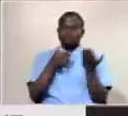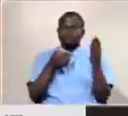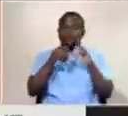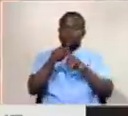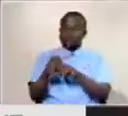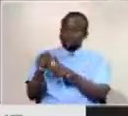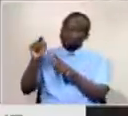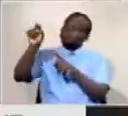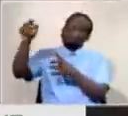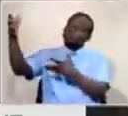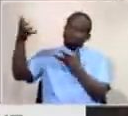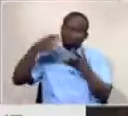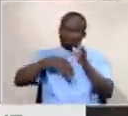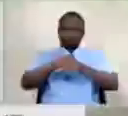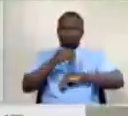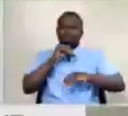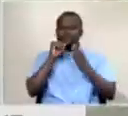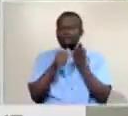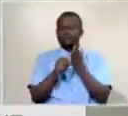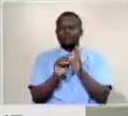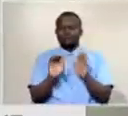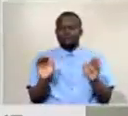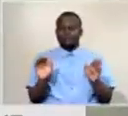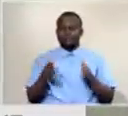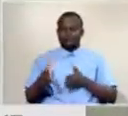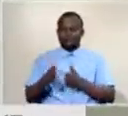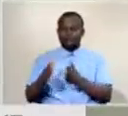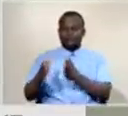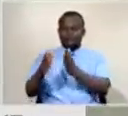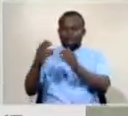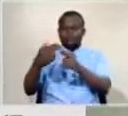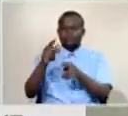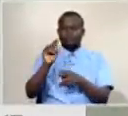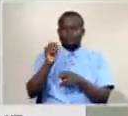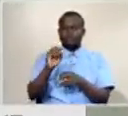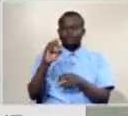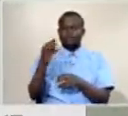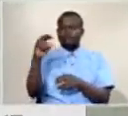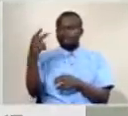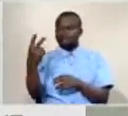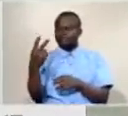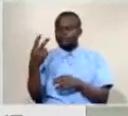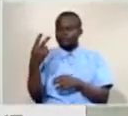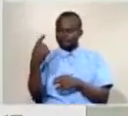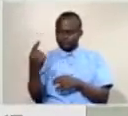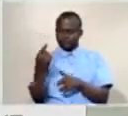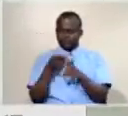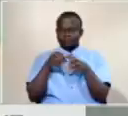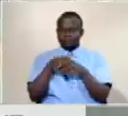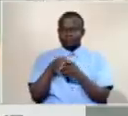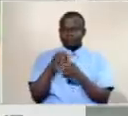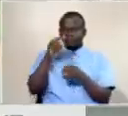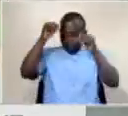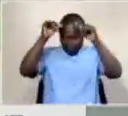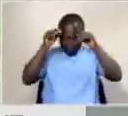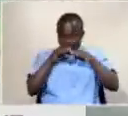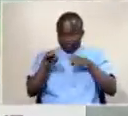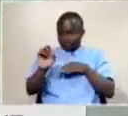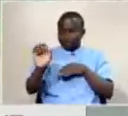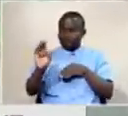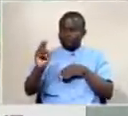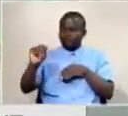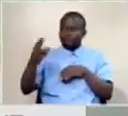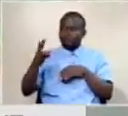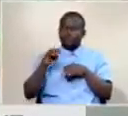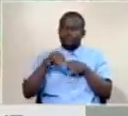kugirira kukizana no ku soko ni ibintu bemeze neza umuhanda ureshya ni 31 ivo mu mujyanya gatare ukanyira mu murenge wa Tabagwe ugahinyira mu